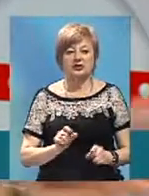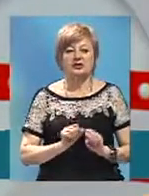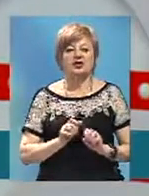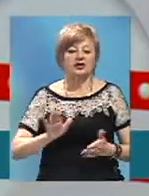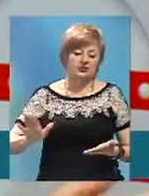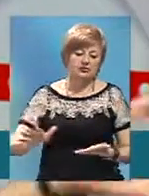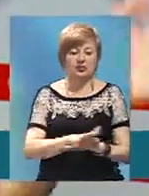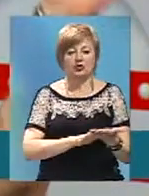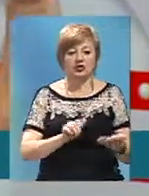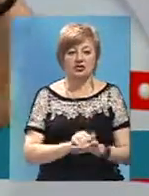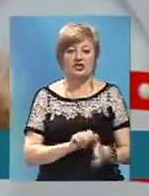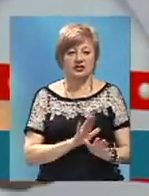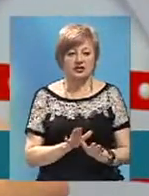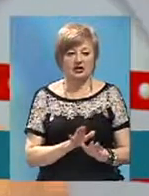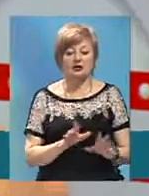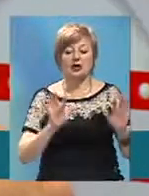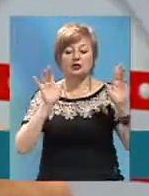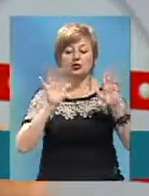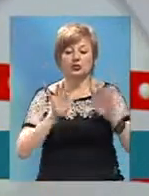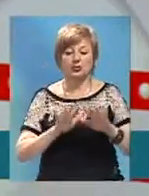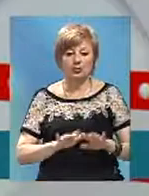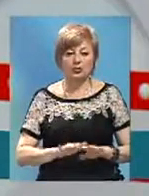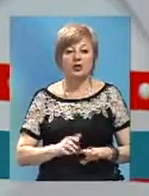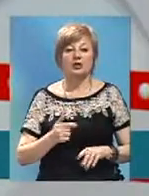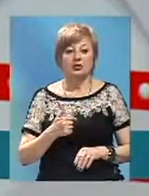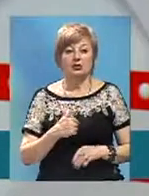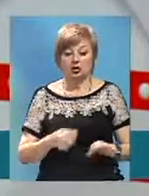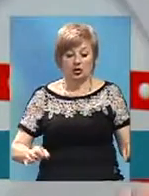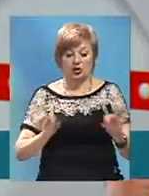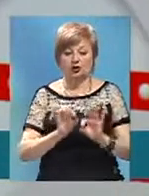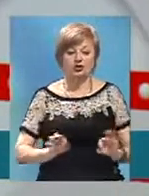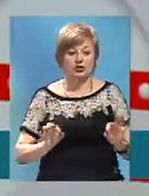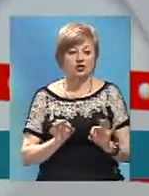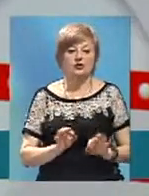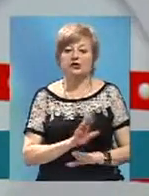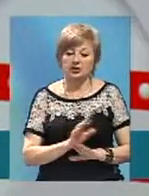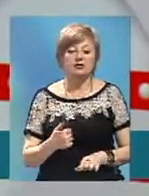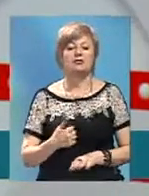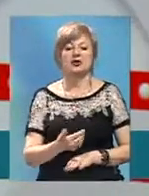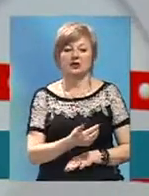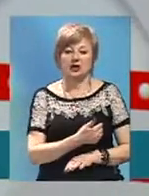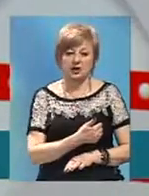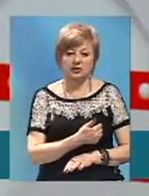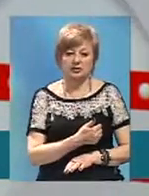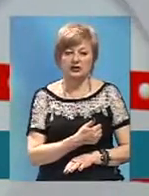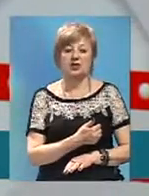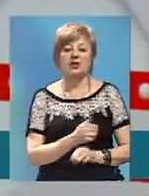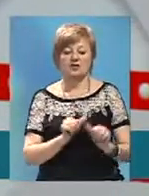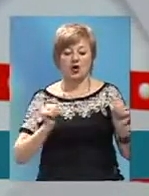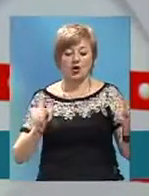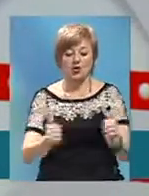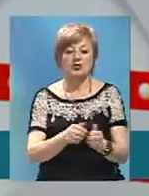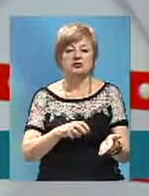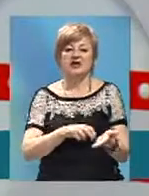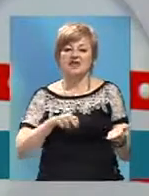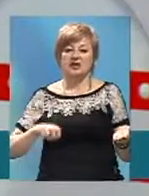все навколо, все, а потім пил осідає, і нічого ми на 25 хочемо, років, ми хочемо з цього замкнутого кола вийти. І